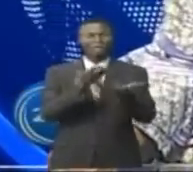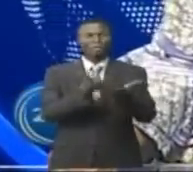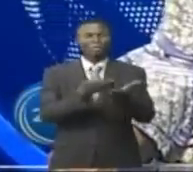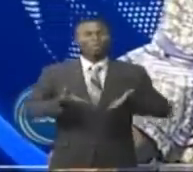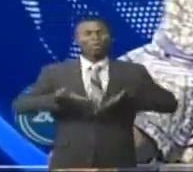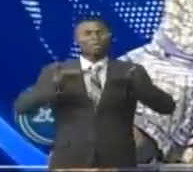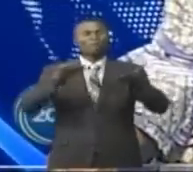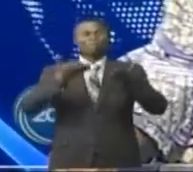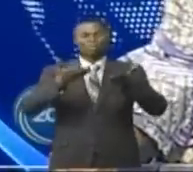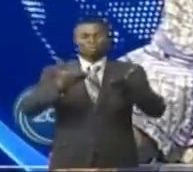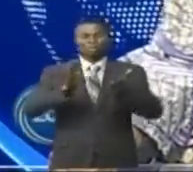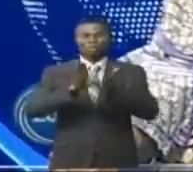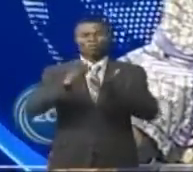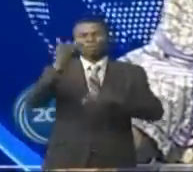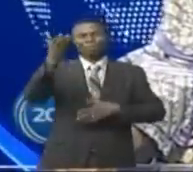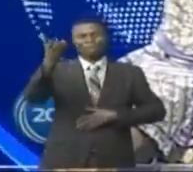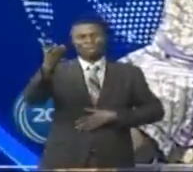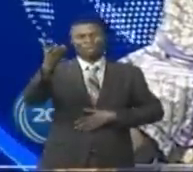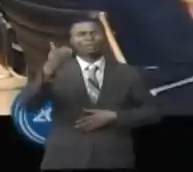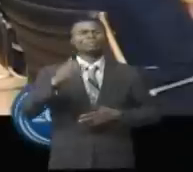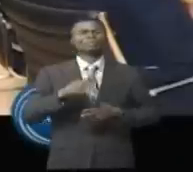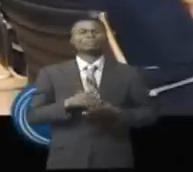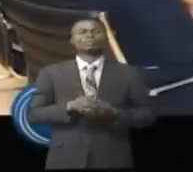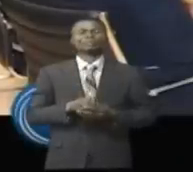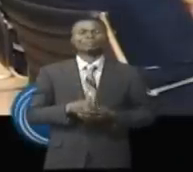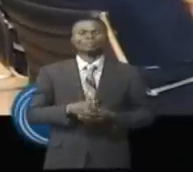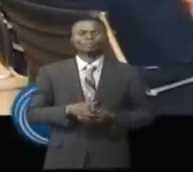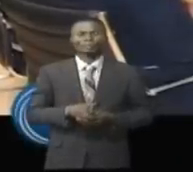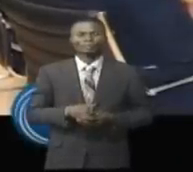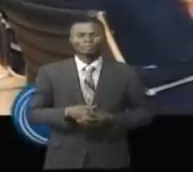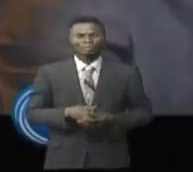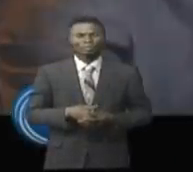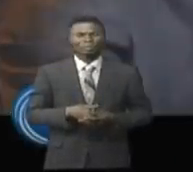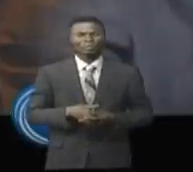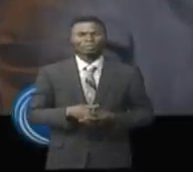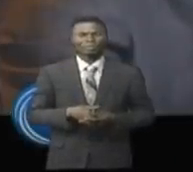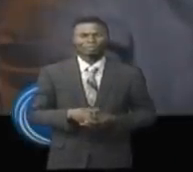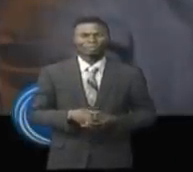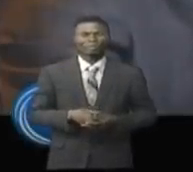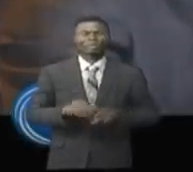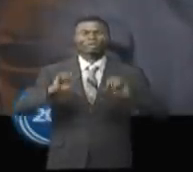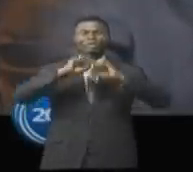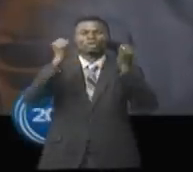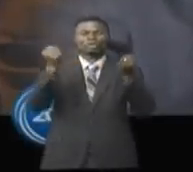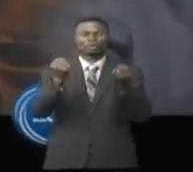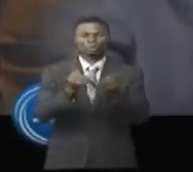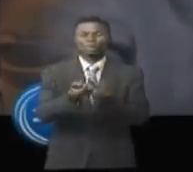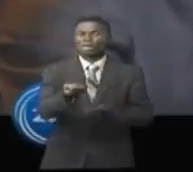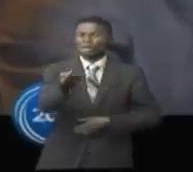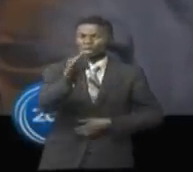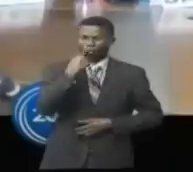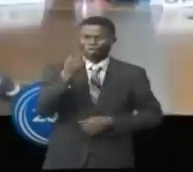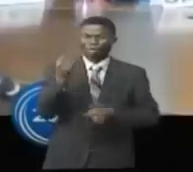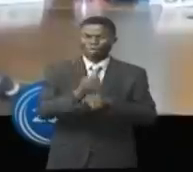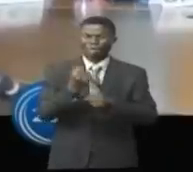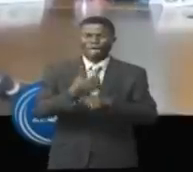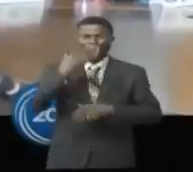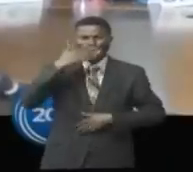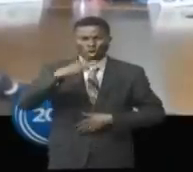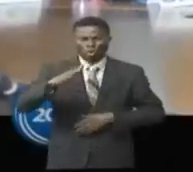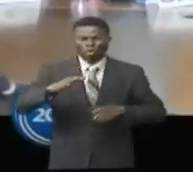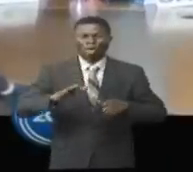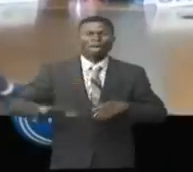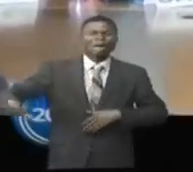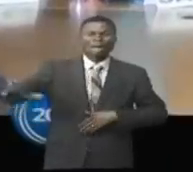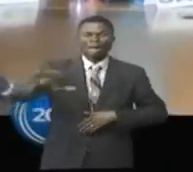propositions. Détails, Sandra Nyangita Bouguilin-Kassou. Accorder un statut social aux produits et services de santé sur toute